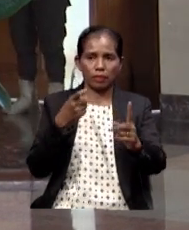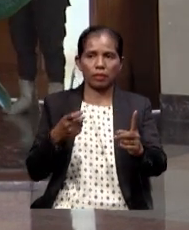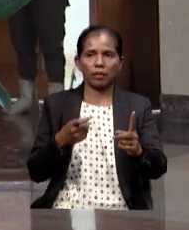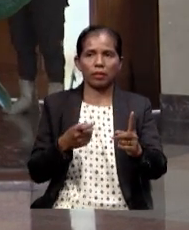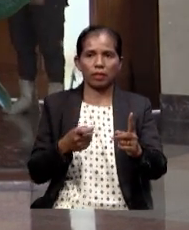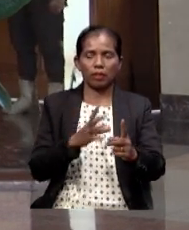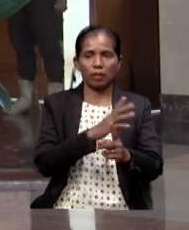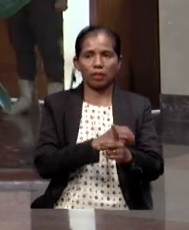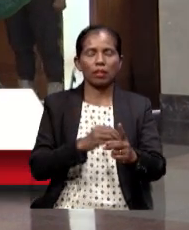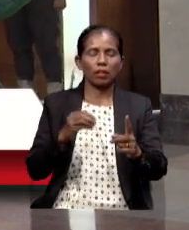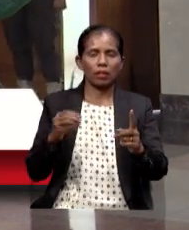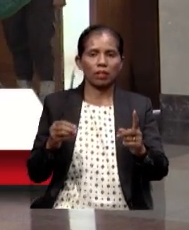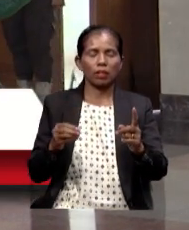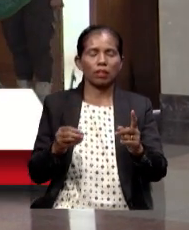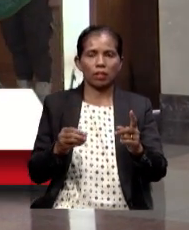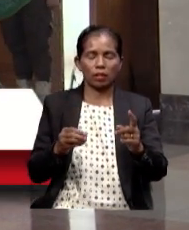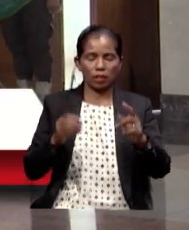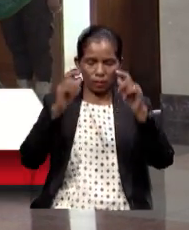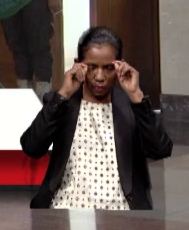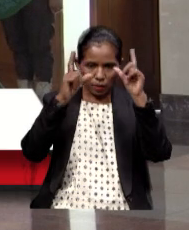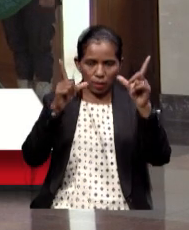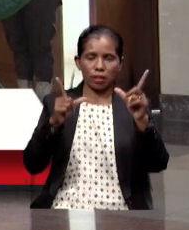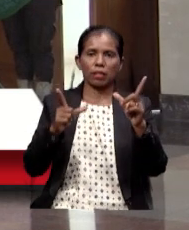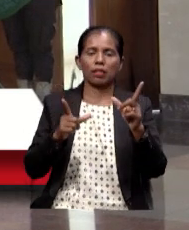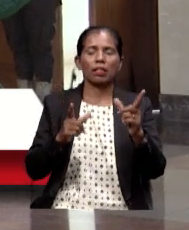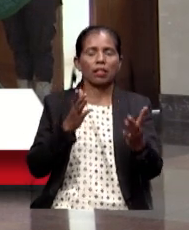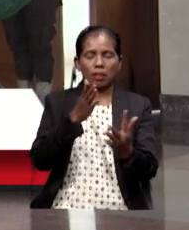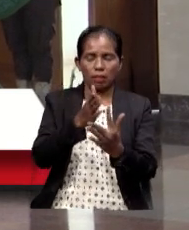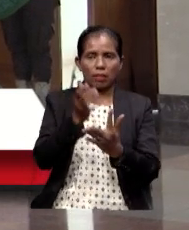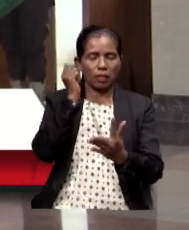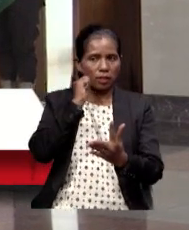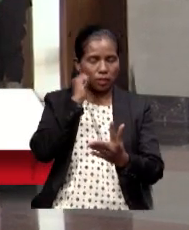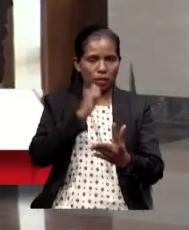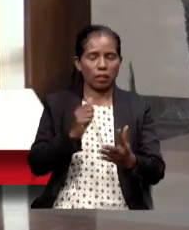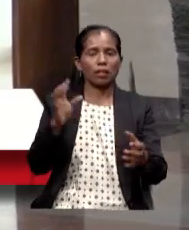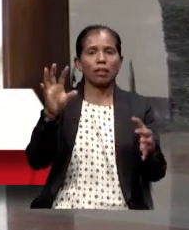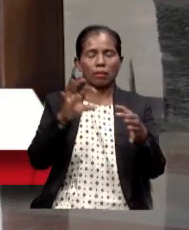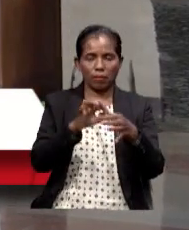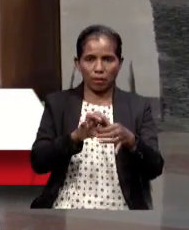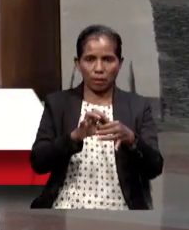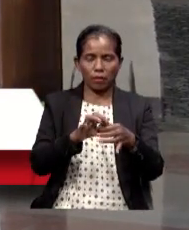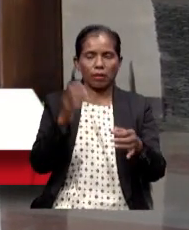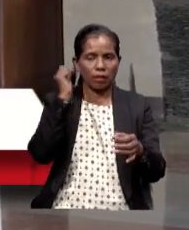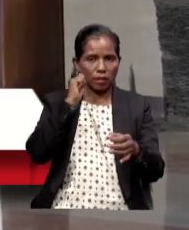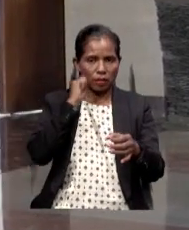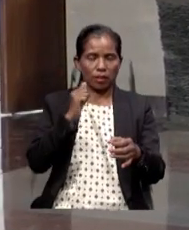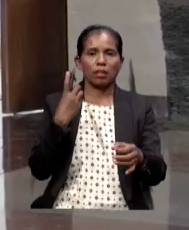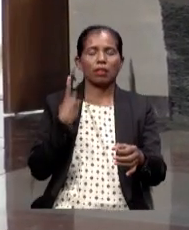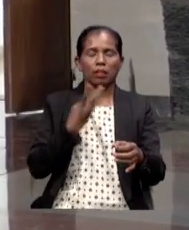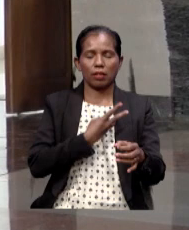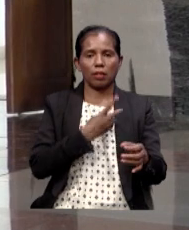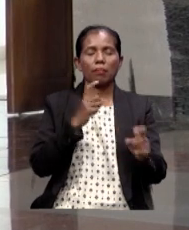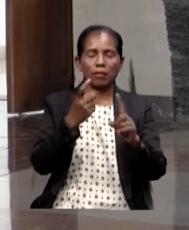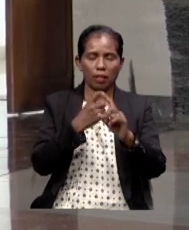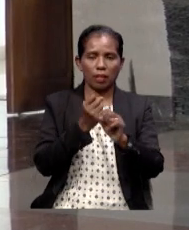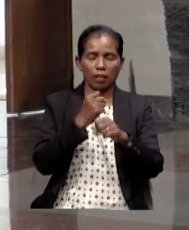keanggotaan Timor Leste untuk ASEAN karena ini akan ada series proses yang harus dilakukan hanya konsultasi